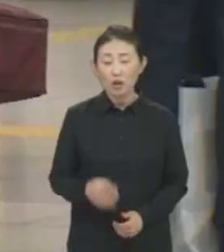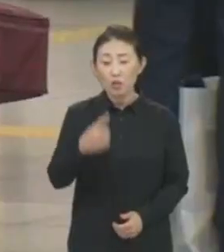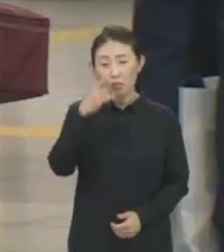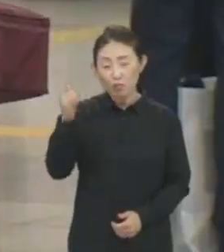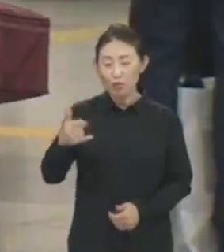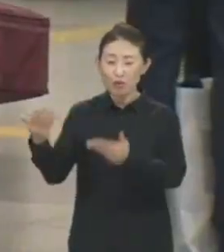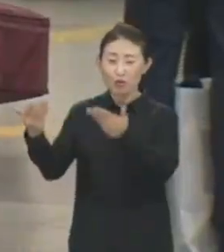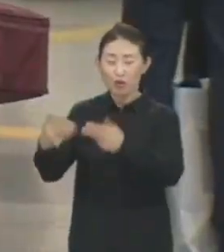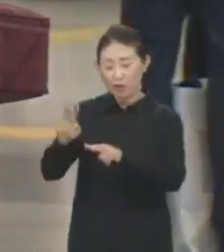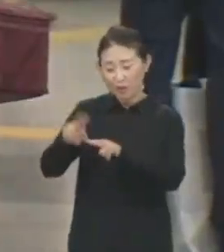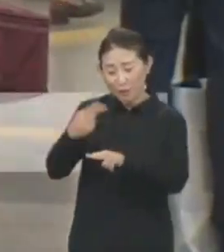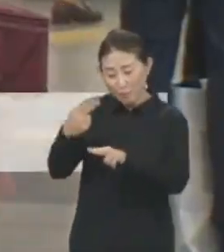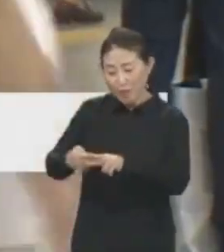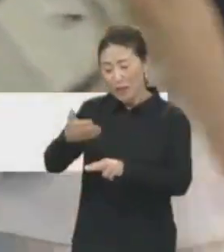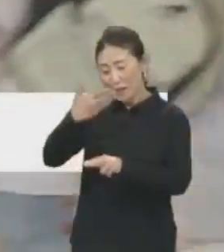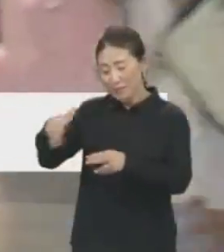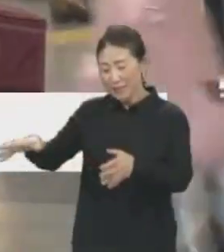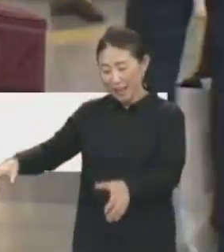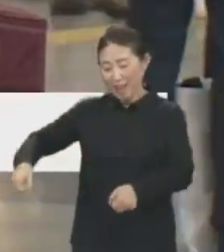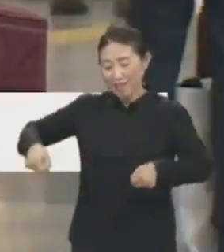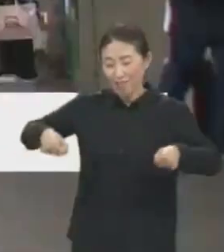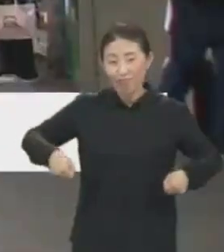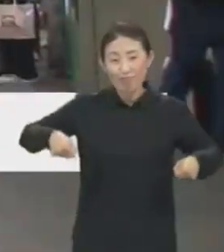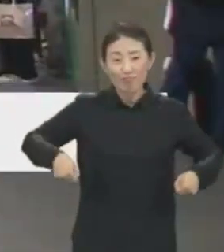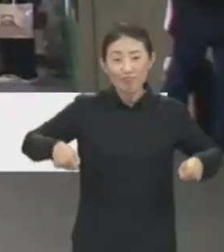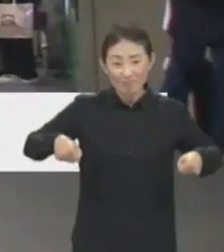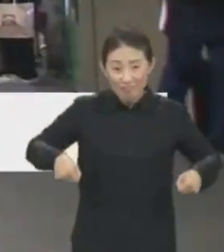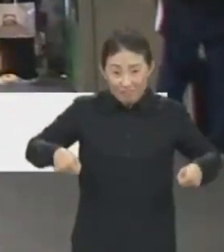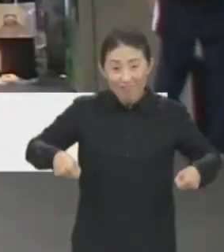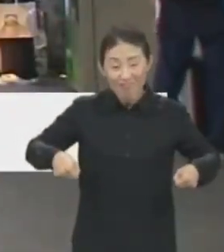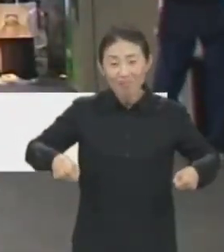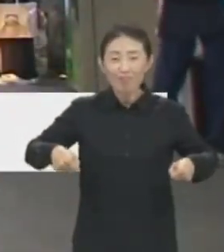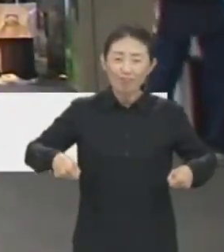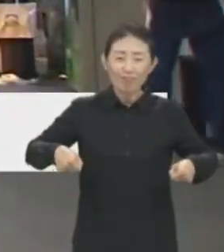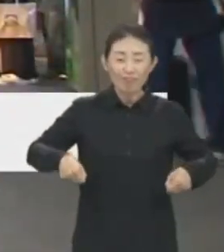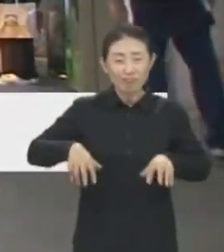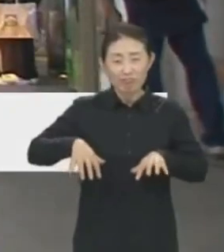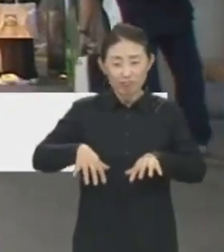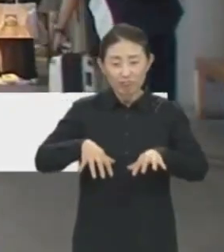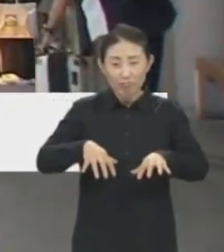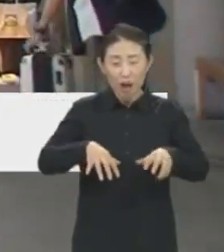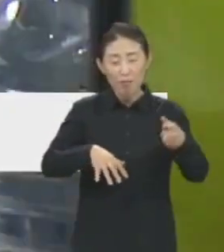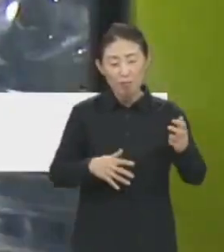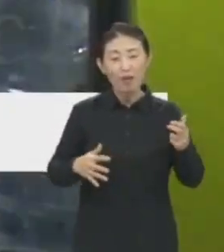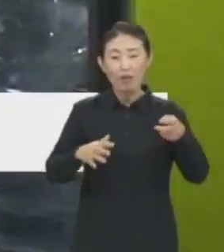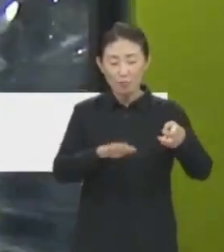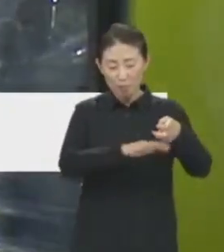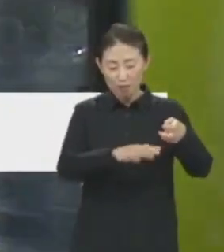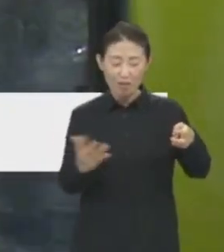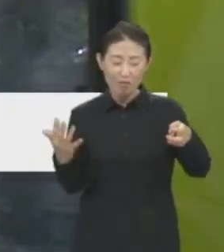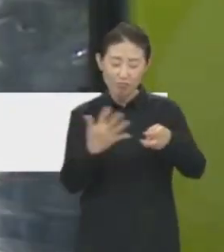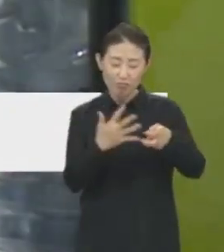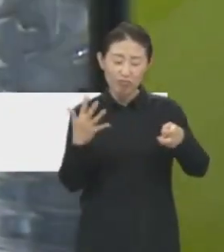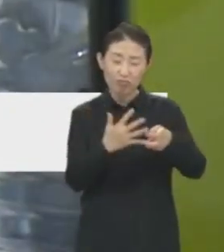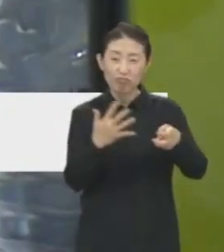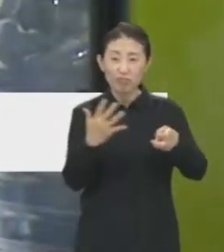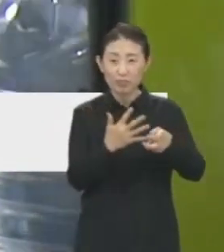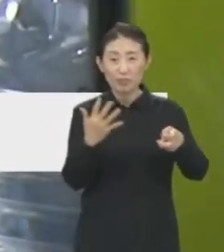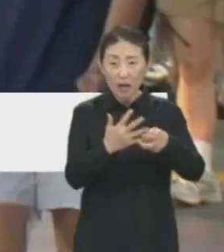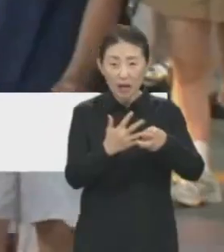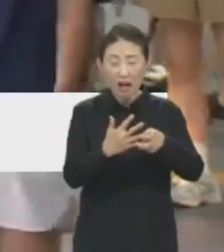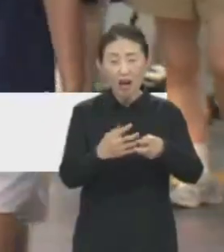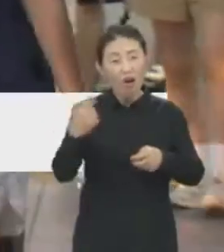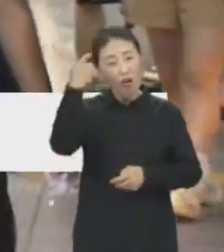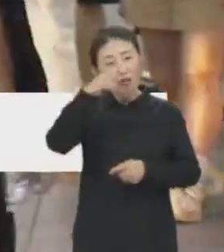부모님이 주신 선물과 음식을 두 손 가득 챙겨가는 귀경객들. 서울로 향하는 버스에 줄이어 탑승하는 시민들의